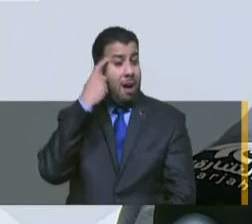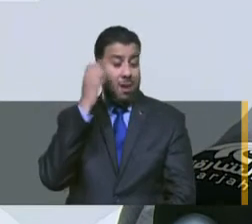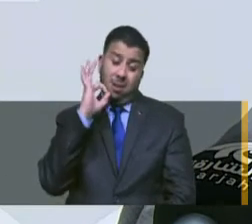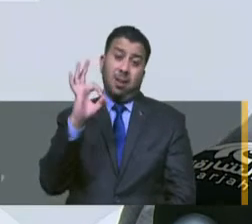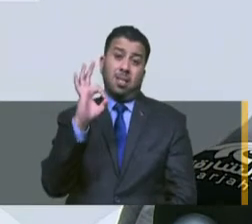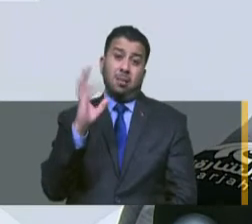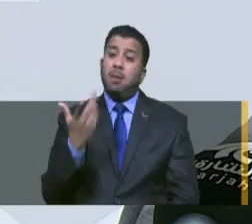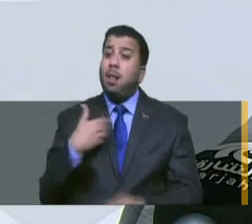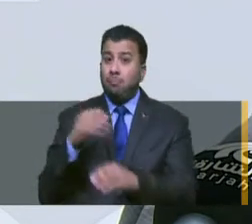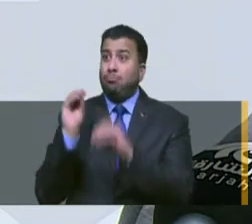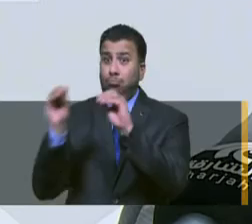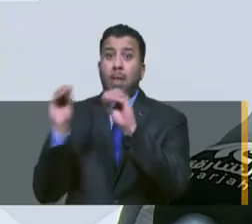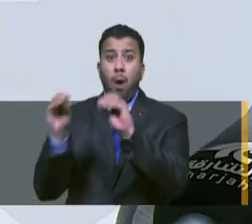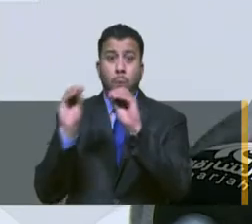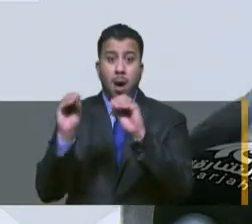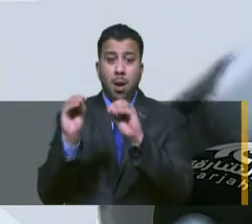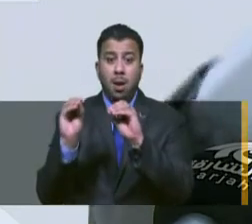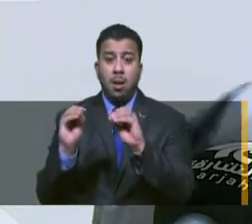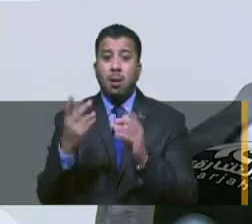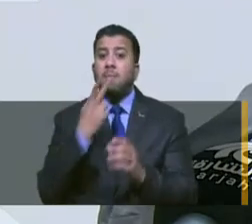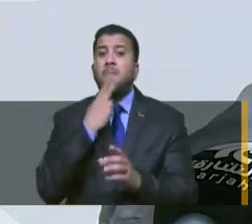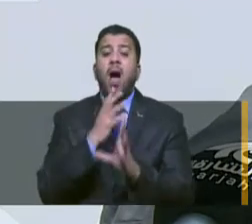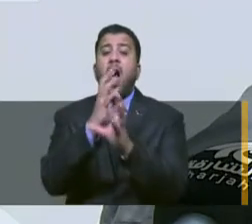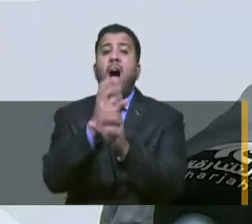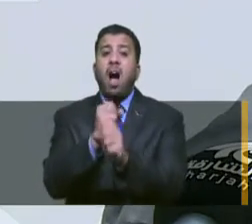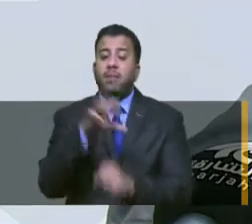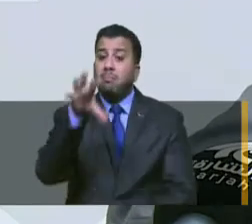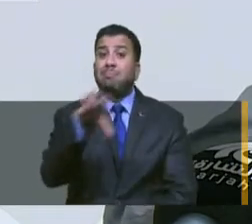في الدعوة إلى حفظ هذه المنطقة،